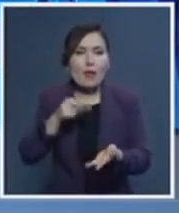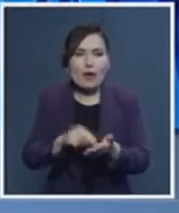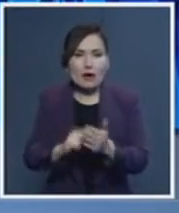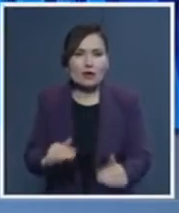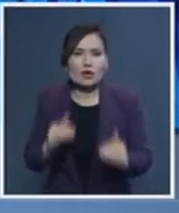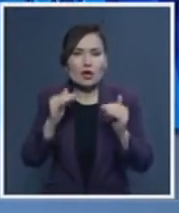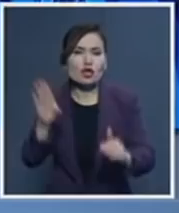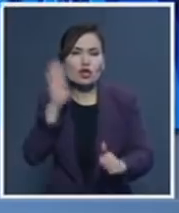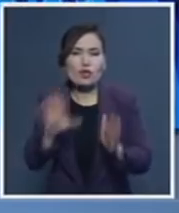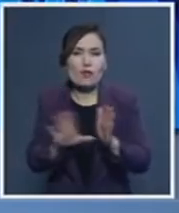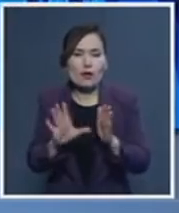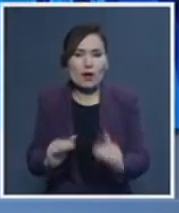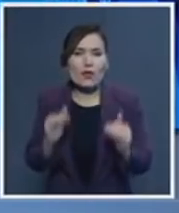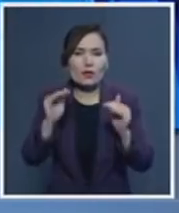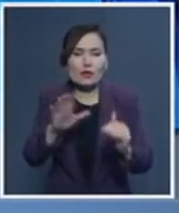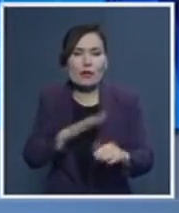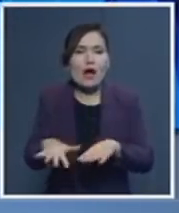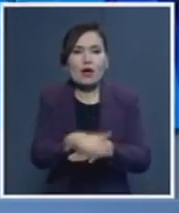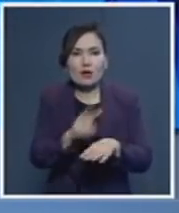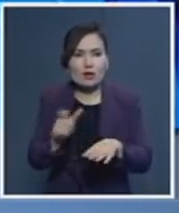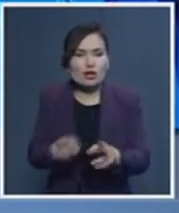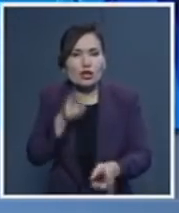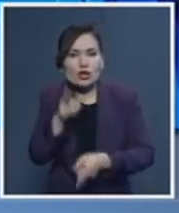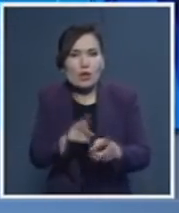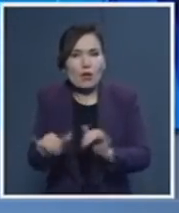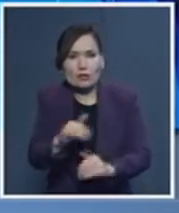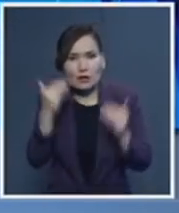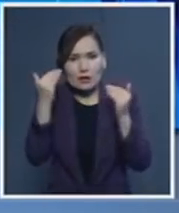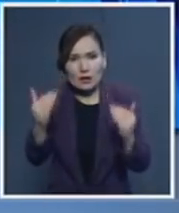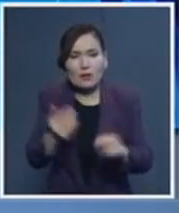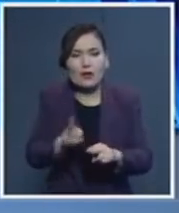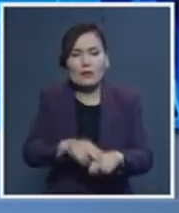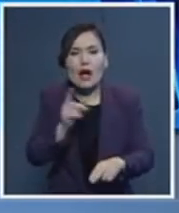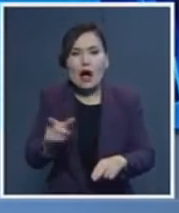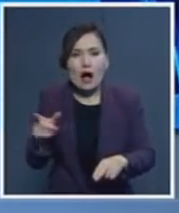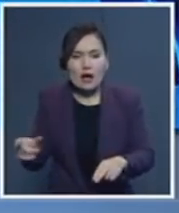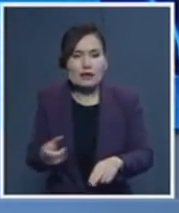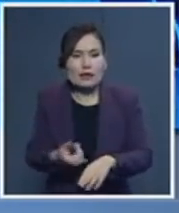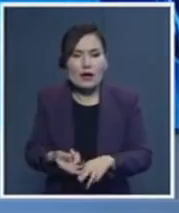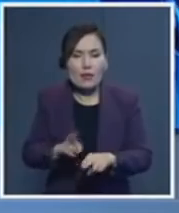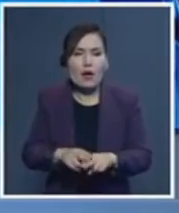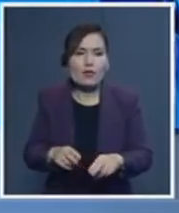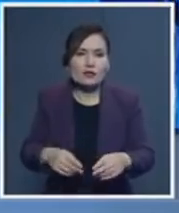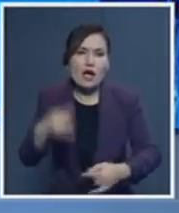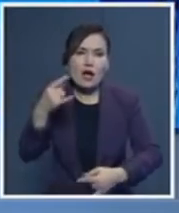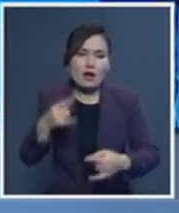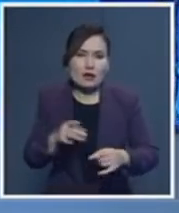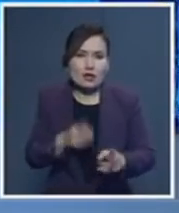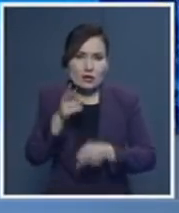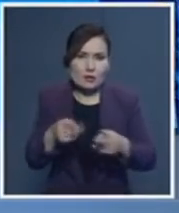шағымын айтып талай табалдырықты тоздырған, алайда шара қолданылар емес. Амалы таусылған тұрғындар араша сұрап ұлттық арна тілшілеріне